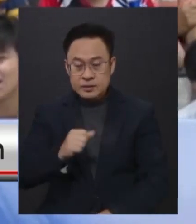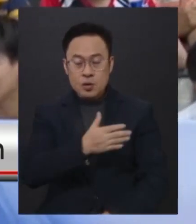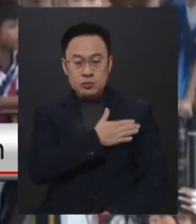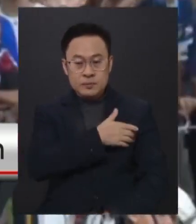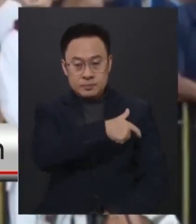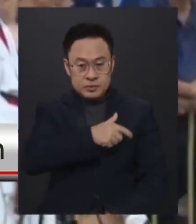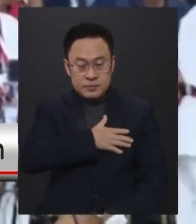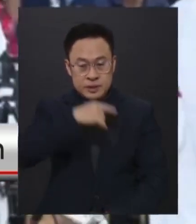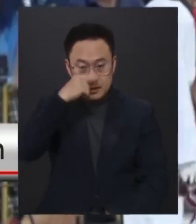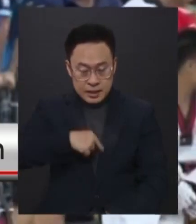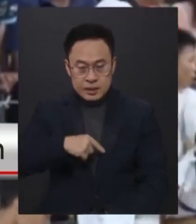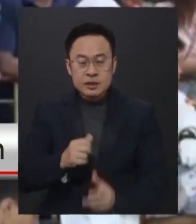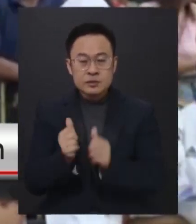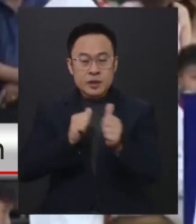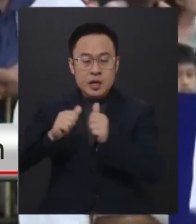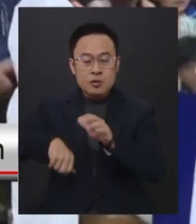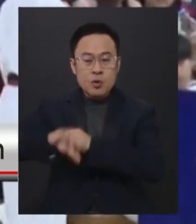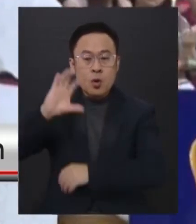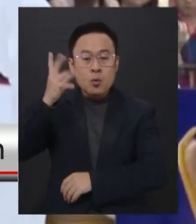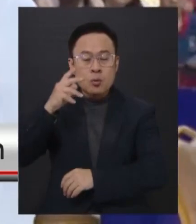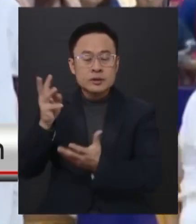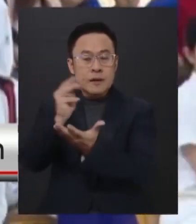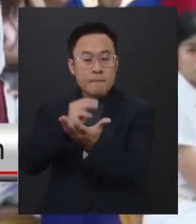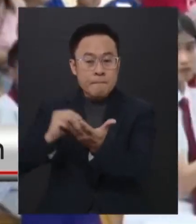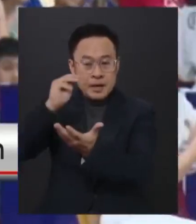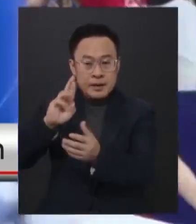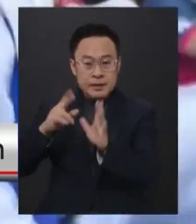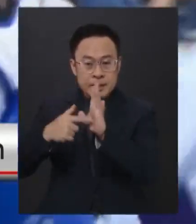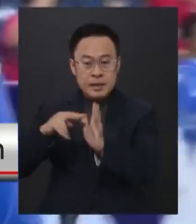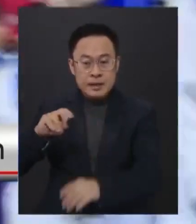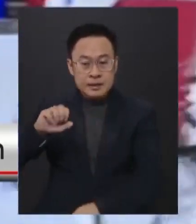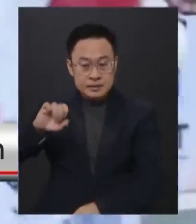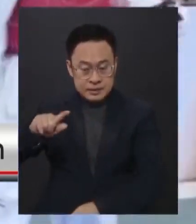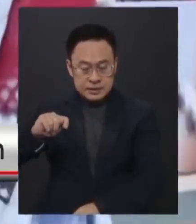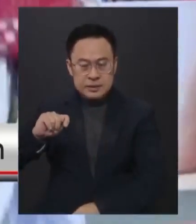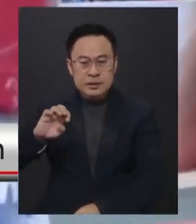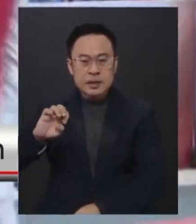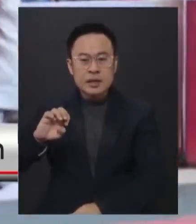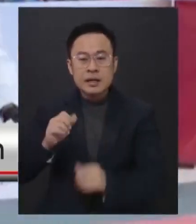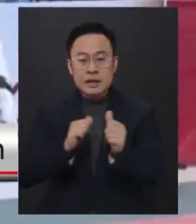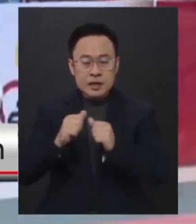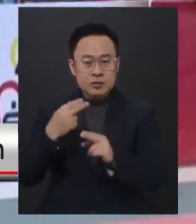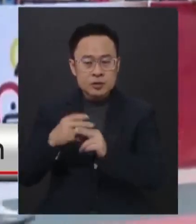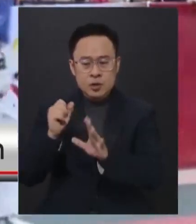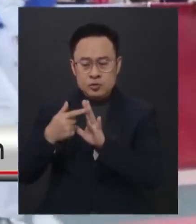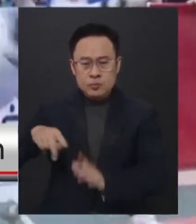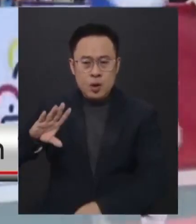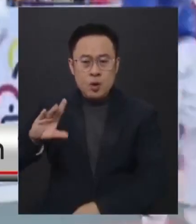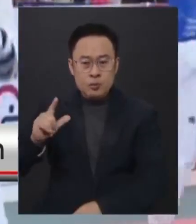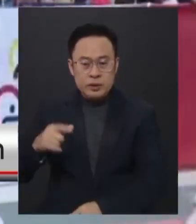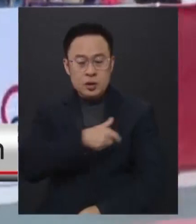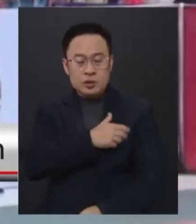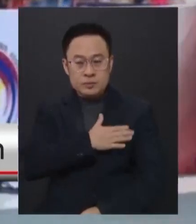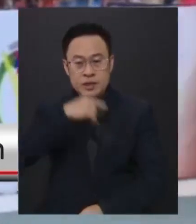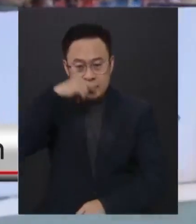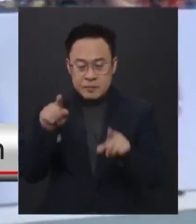เตะทีมชาติไทยชุดชิงแชมป์โลกจากรังสิตเทควันโดทีม A มาเจอกับสุภวิทย์สุขเอมค่ะจากทวีสินจอมเตะทีมชาติ